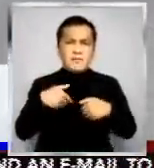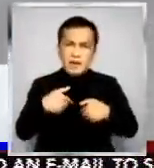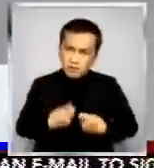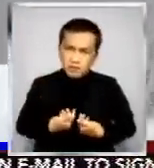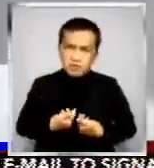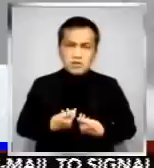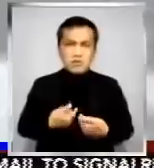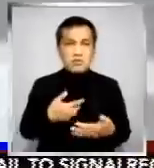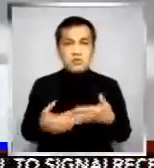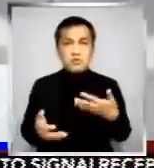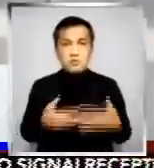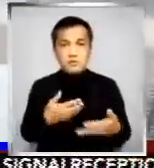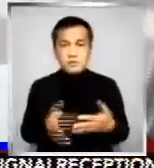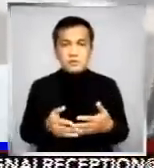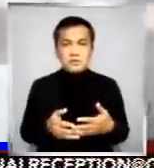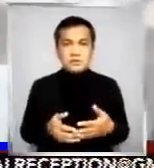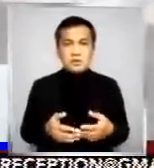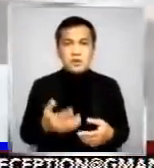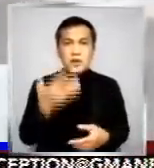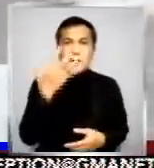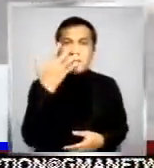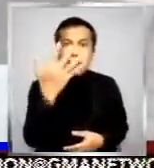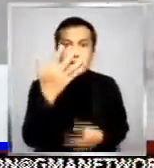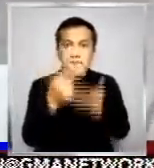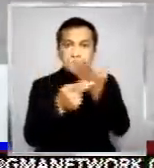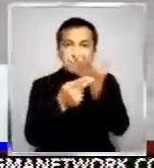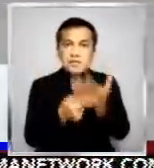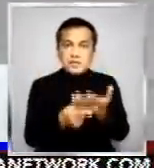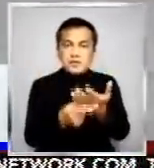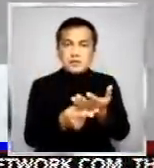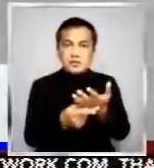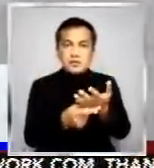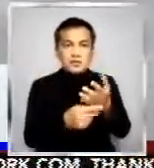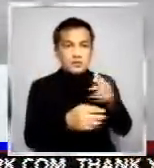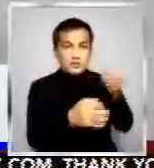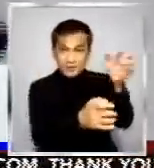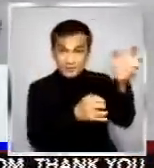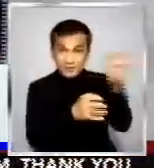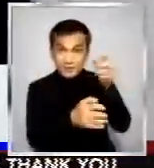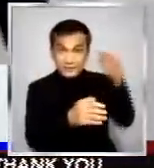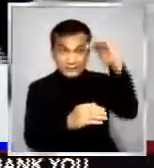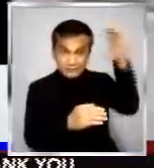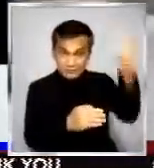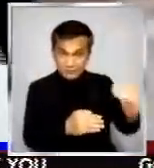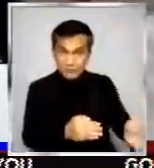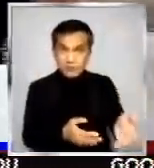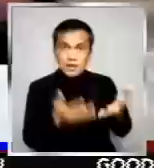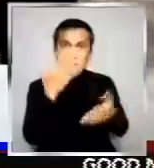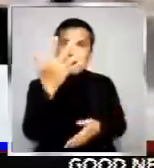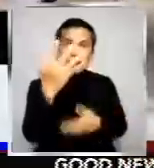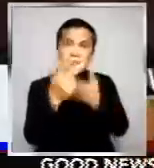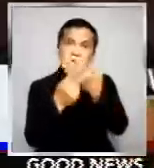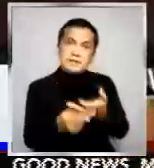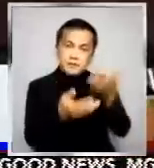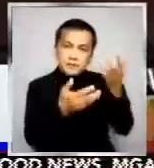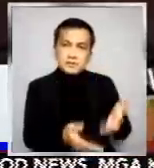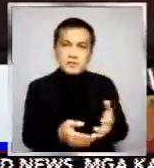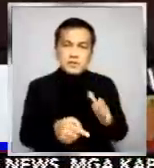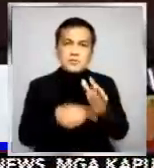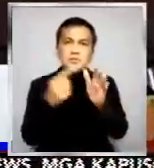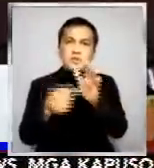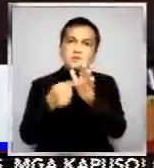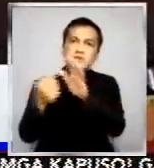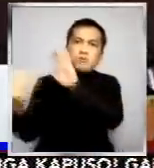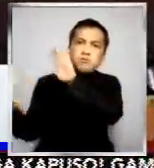sa 5 kilo ang bigat ng kanyang alpa. Maging ang mga pagkakataong nabubulyawan siya. Bakit